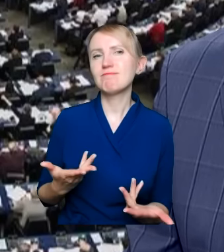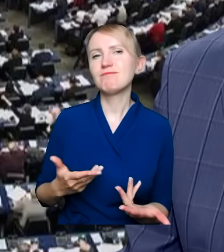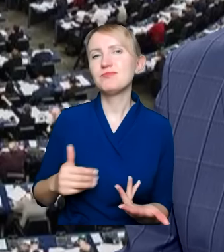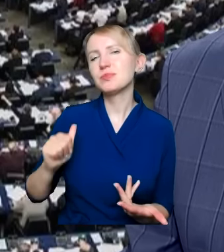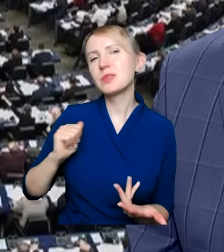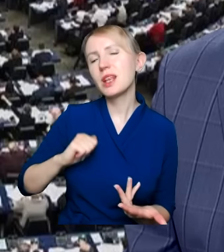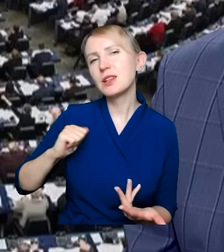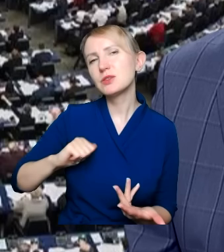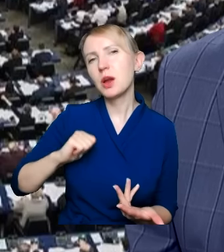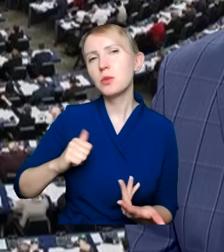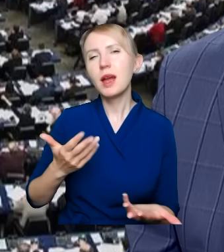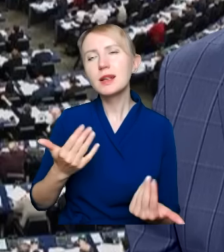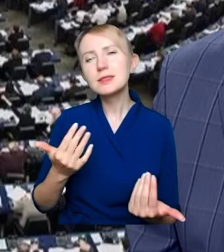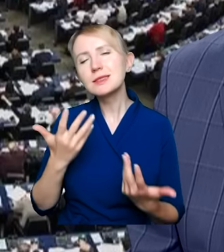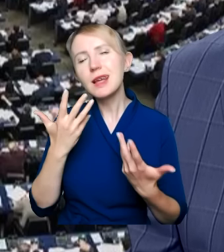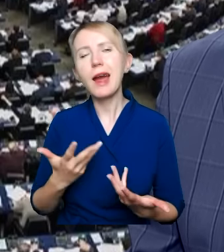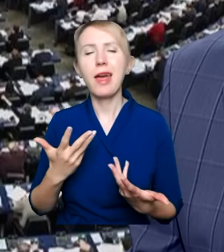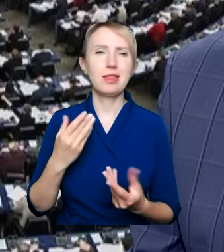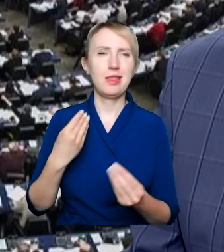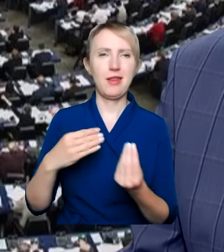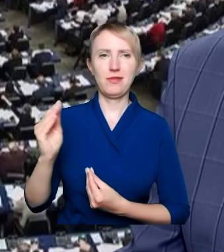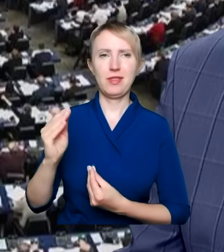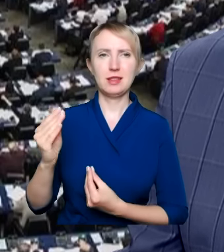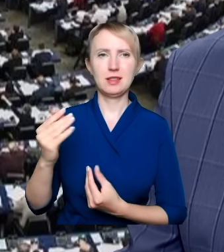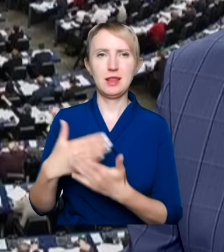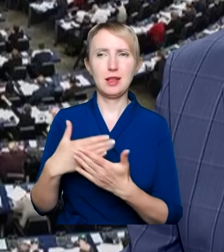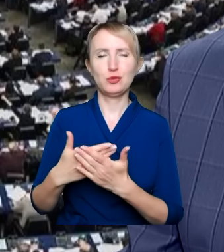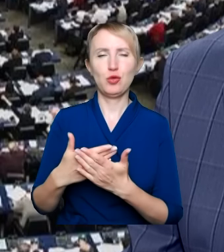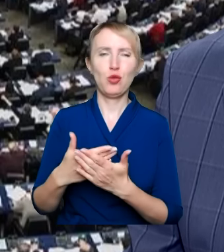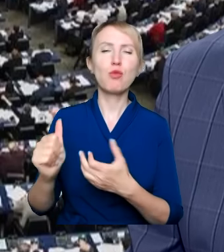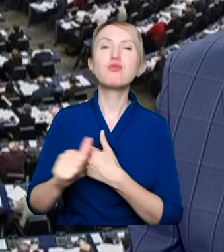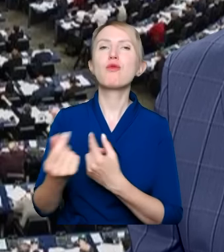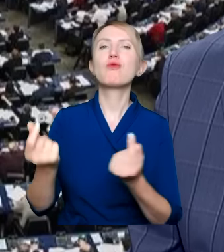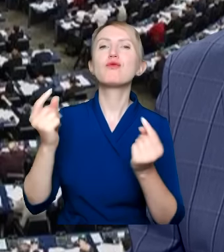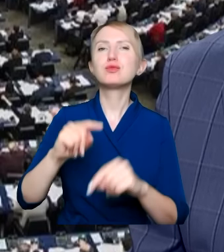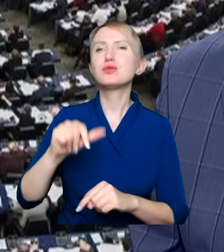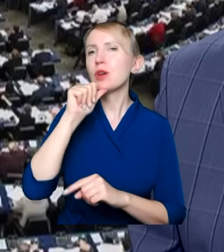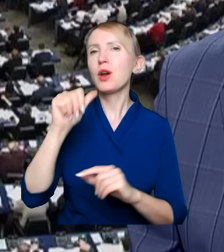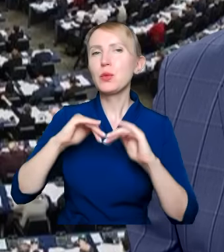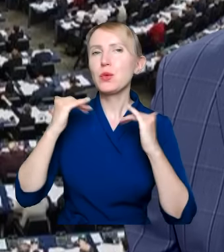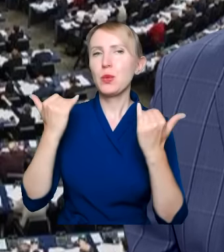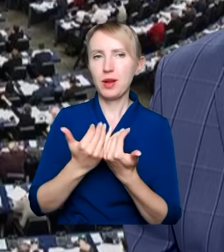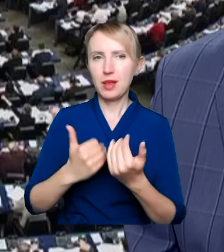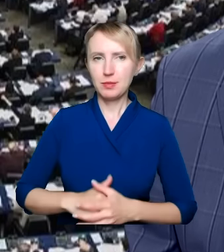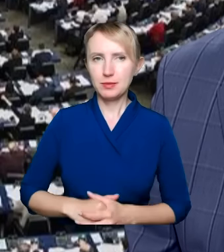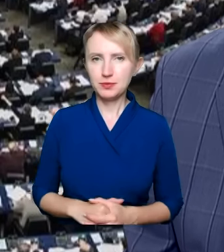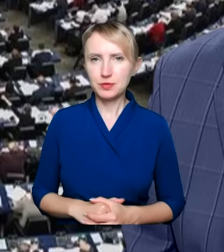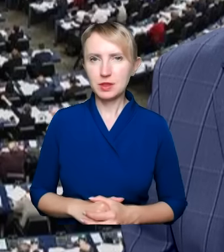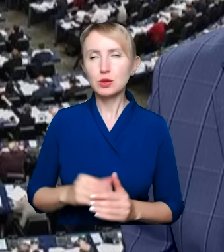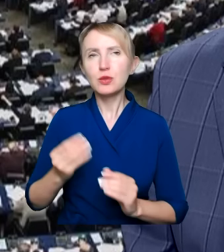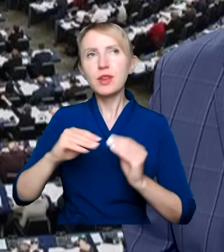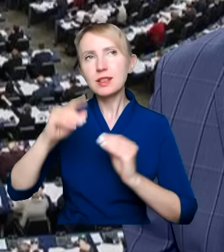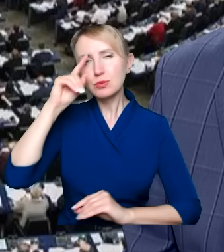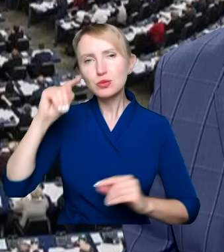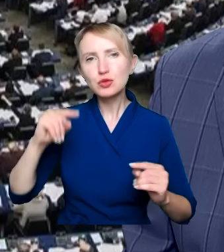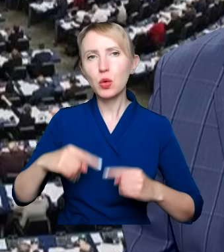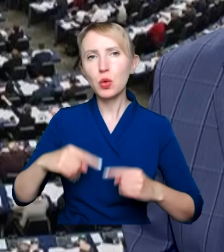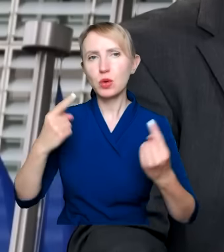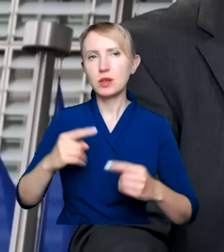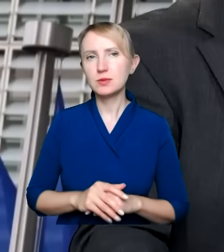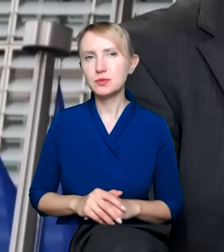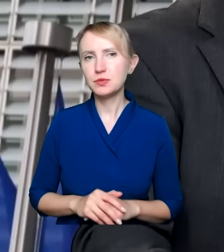zachętę na większą zachętę co do tego aby czy wielki większy jakiś sposób przekonania ich co do tego że ten głos